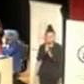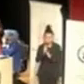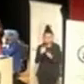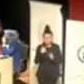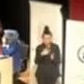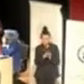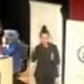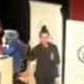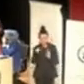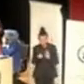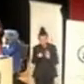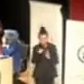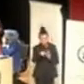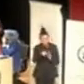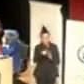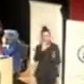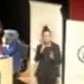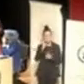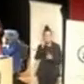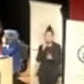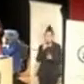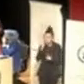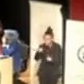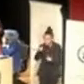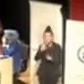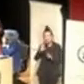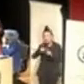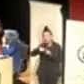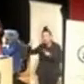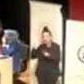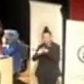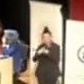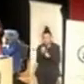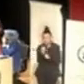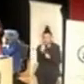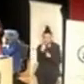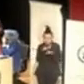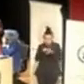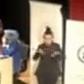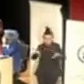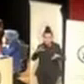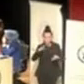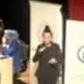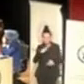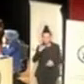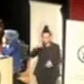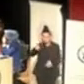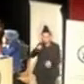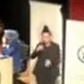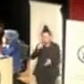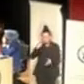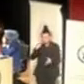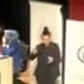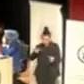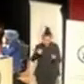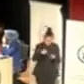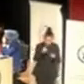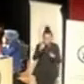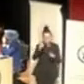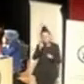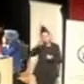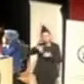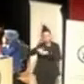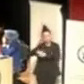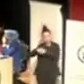mobil uygulamada hem işitme engelliler hem de diğer kullanıcılar için ayrıştırılmış iki farklı arayüz mevcut. Birazdan